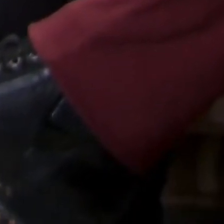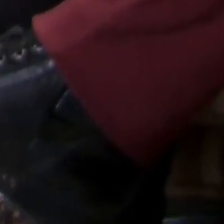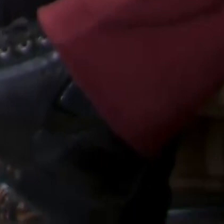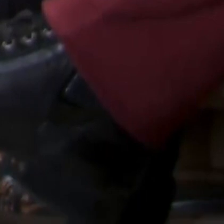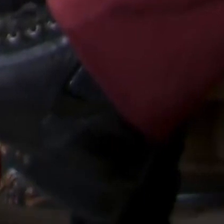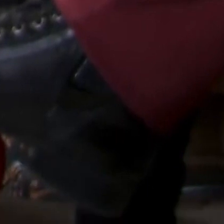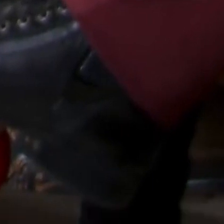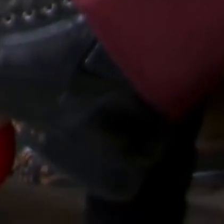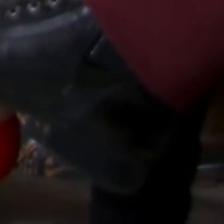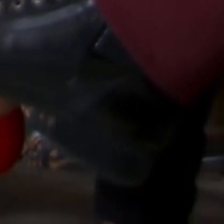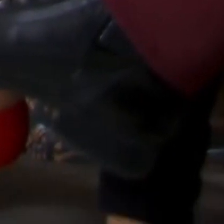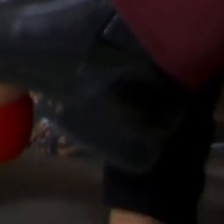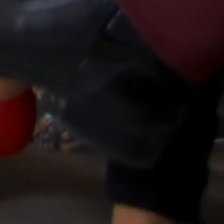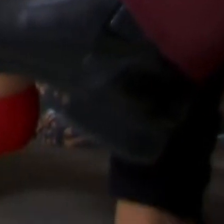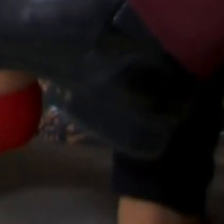parça ekmek.